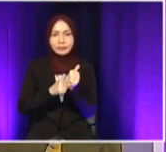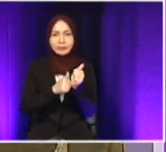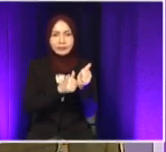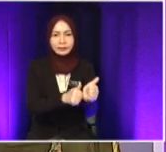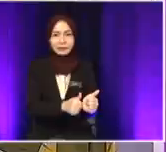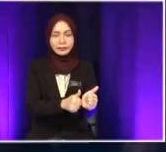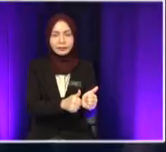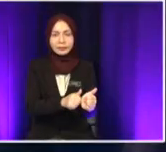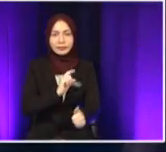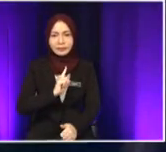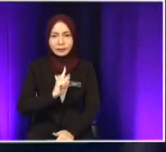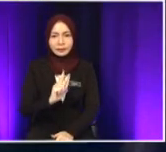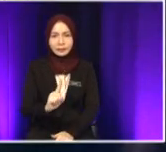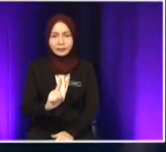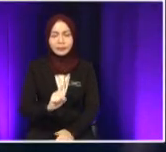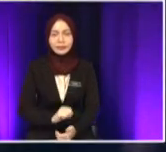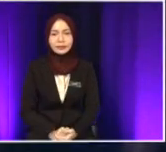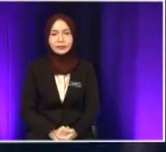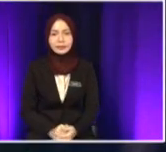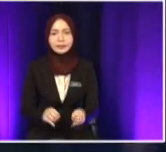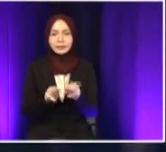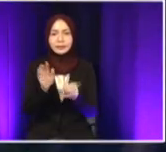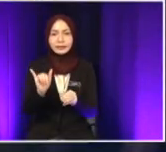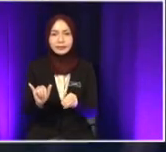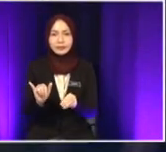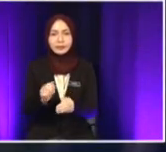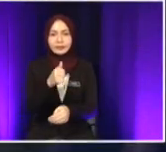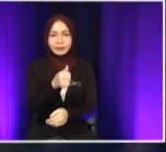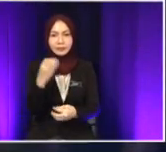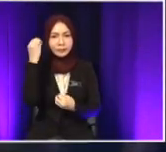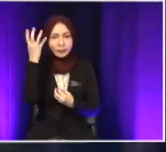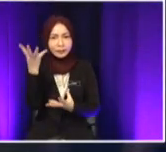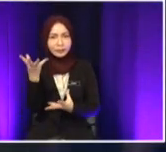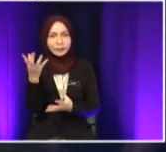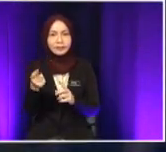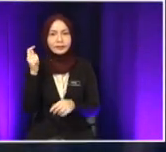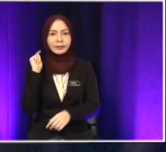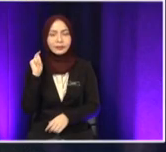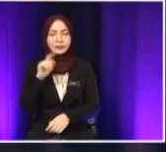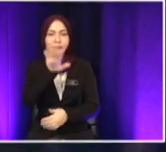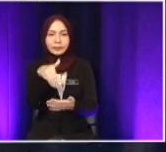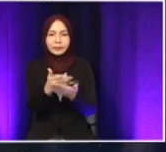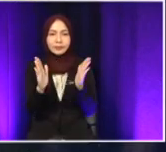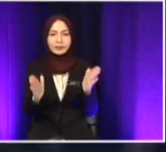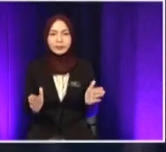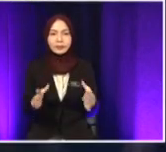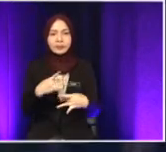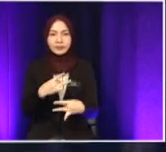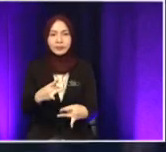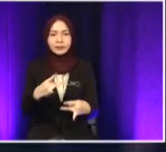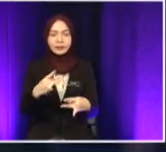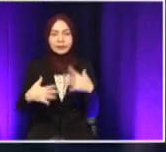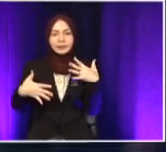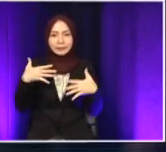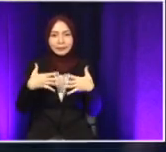baca Iman bagi tahu tadi semuran suka hiburan karena hiburan itu adalah Fitrah baby